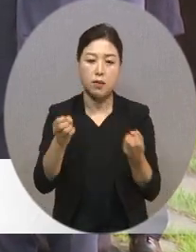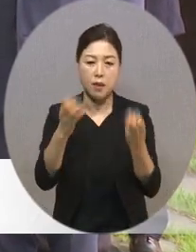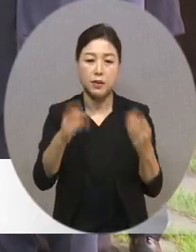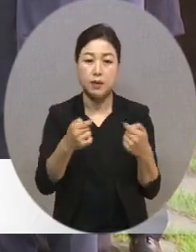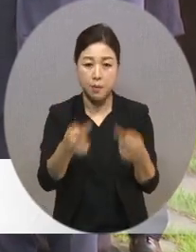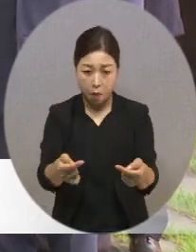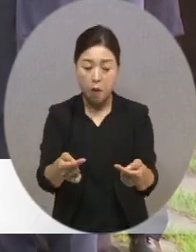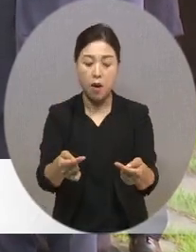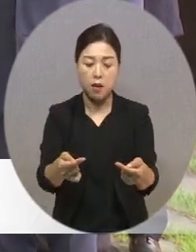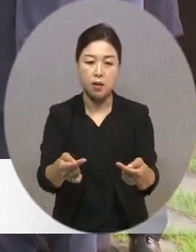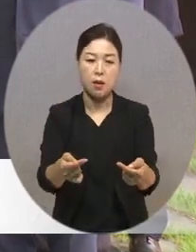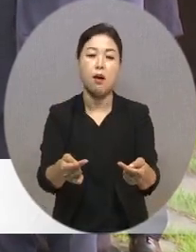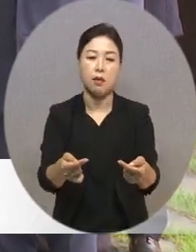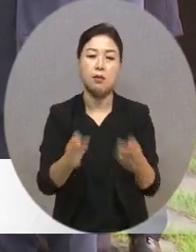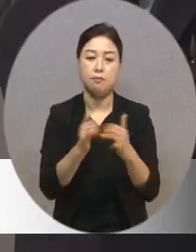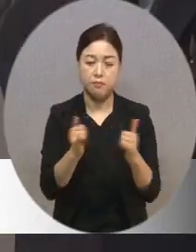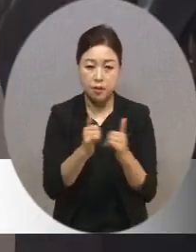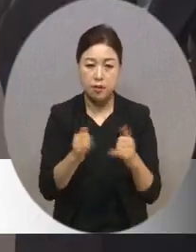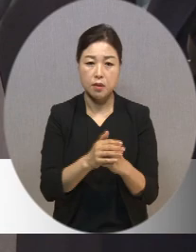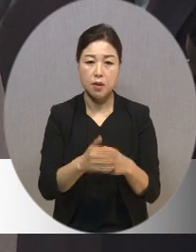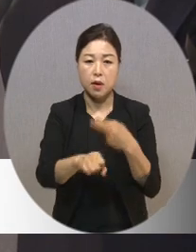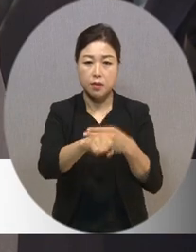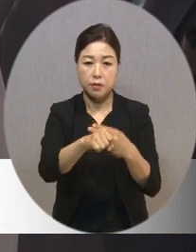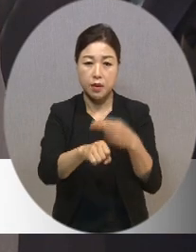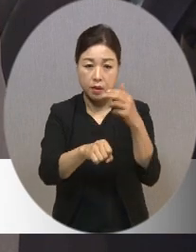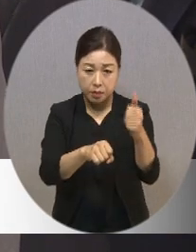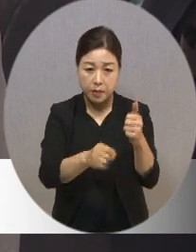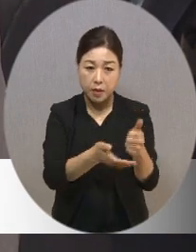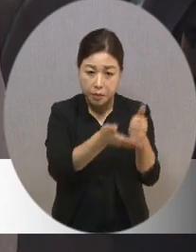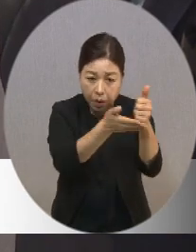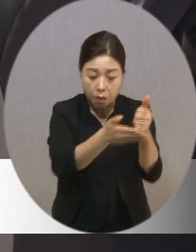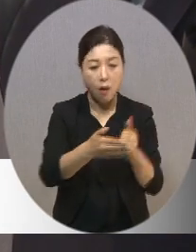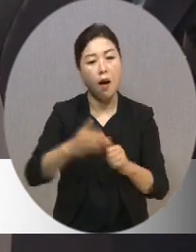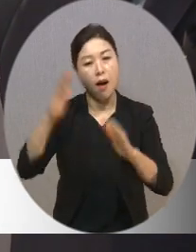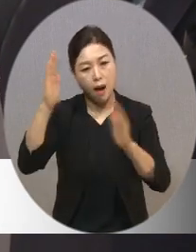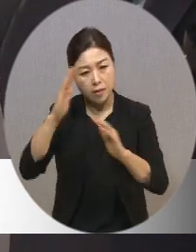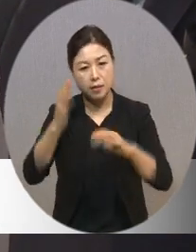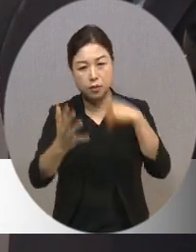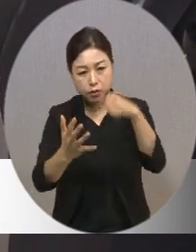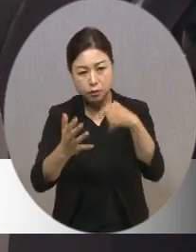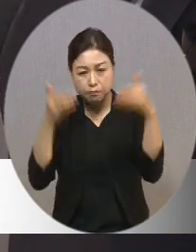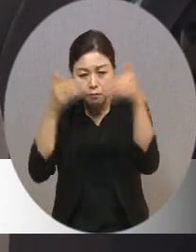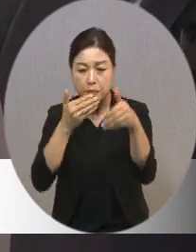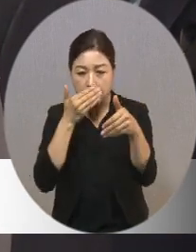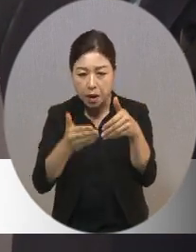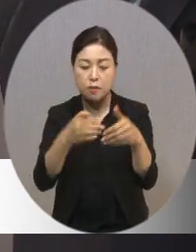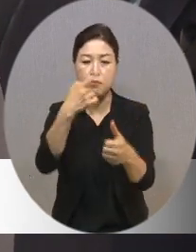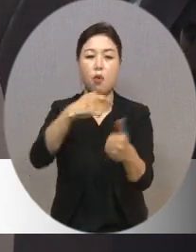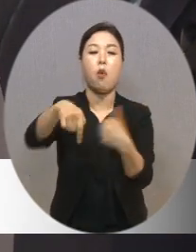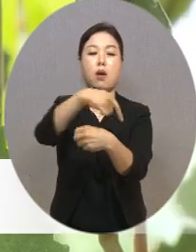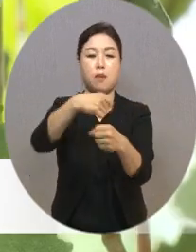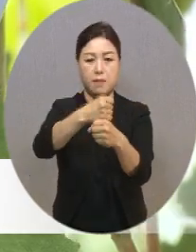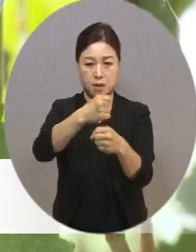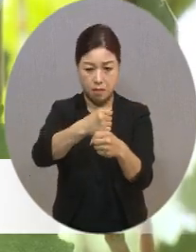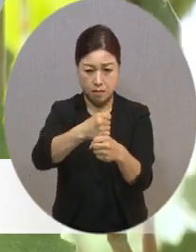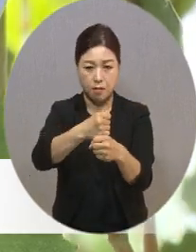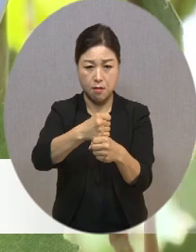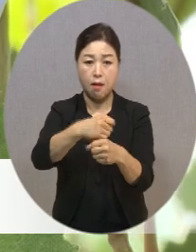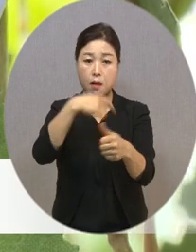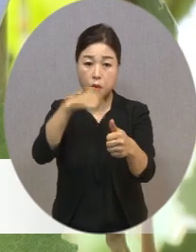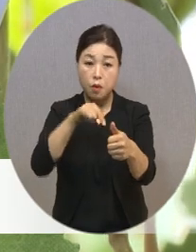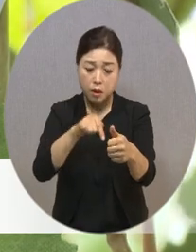교사가 존중받고 수업과 학생 지도에 전념할 수 있는 교육 환경 조성을 통해 우리